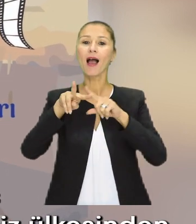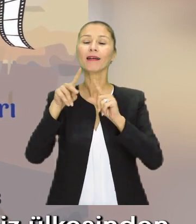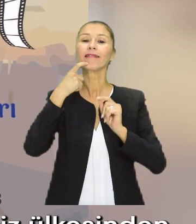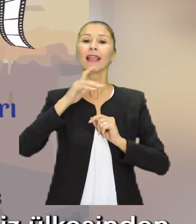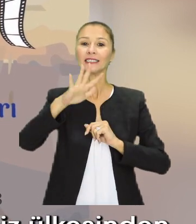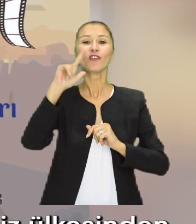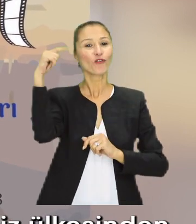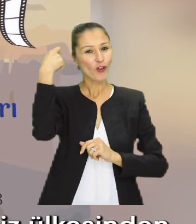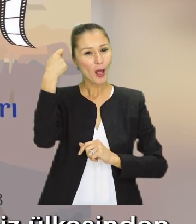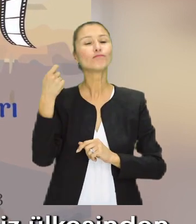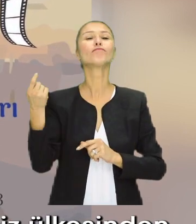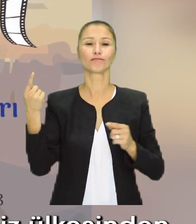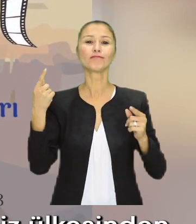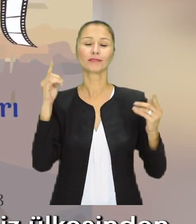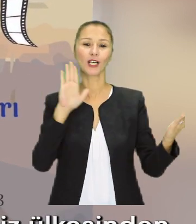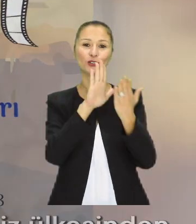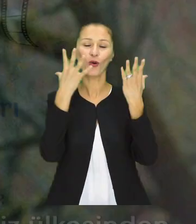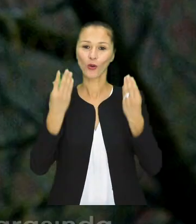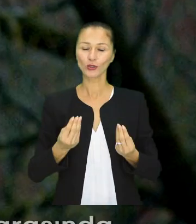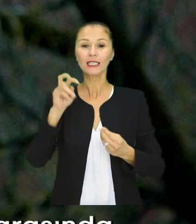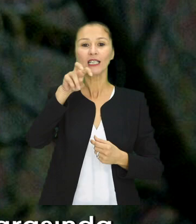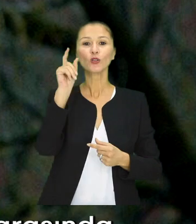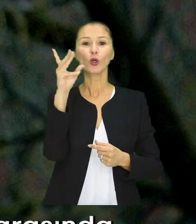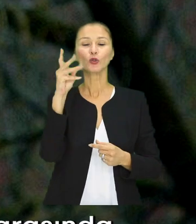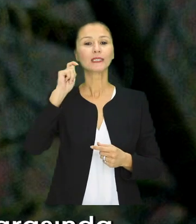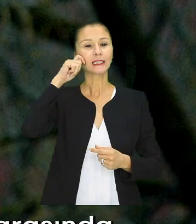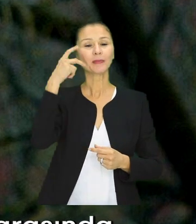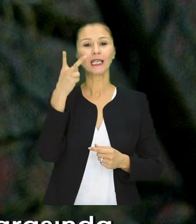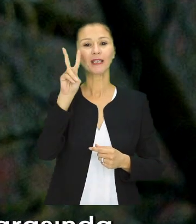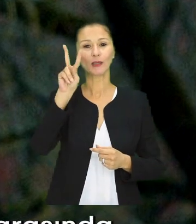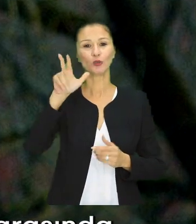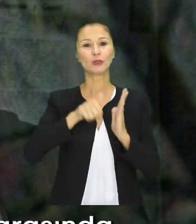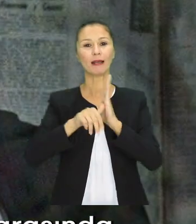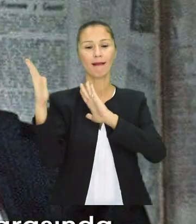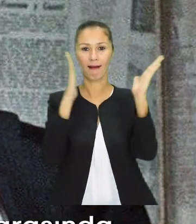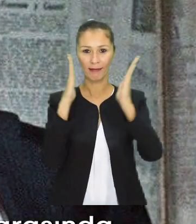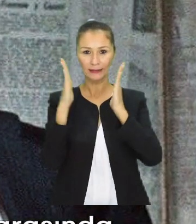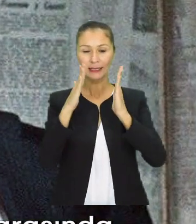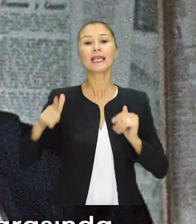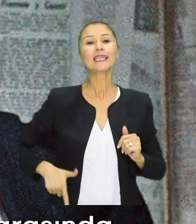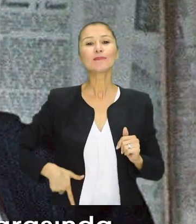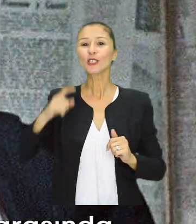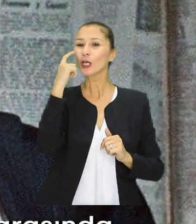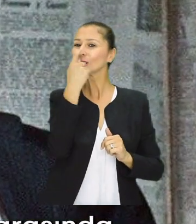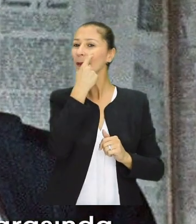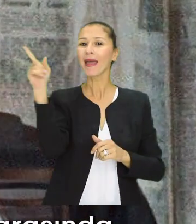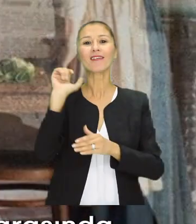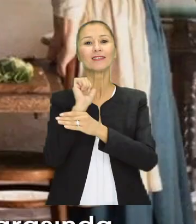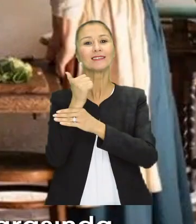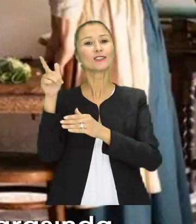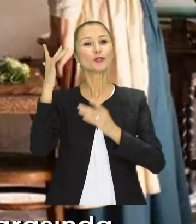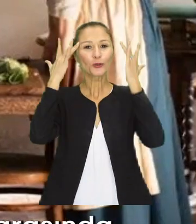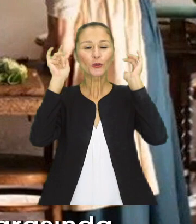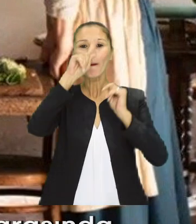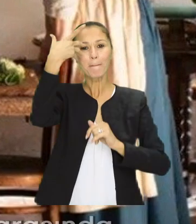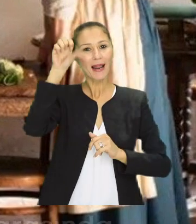Akdeniz ülkesinden filmler izleyiciyle buluşacak. 8-13 Kasım 2023 tarihleri arasında İzmir Sanat, İzmir